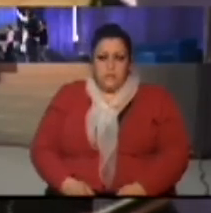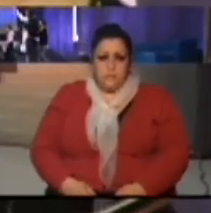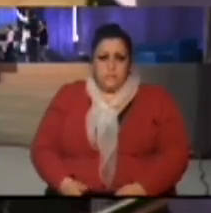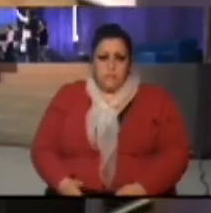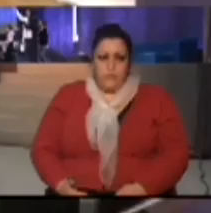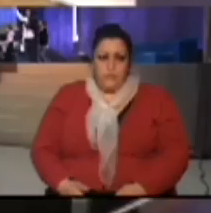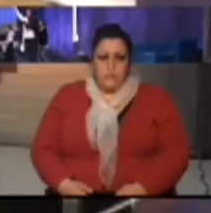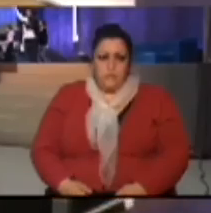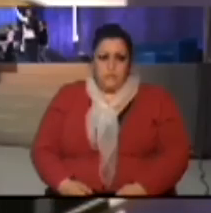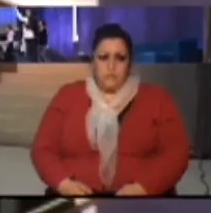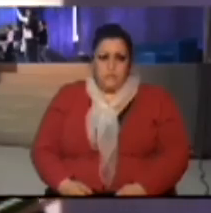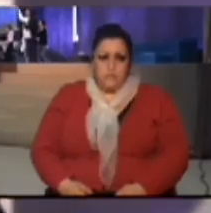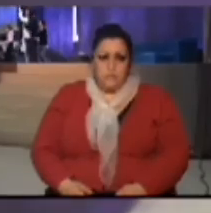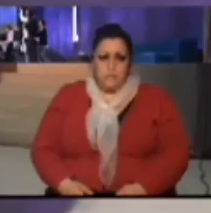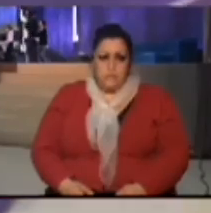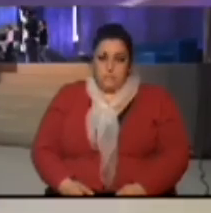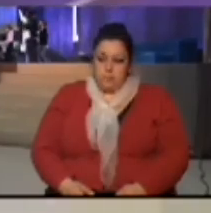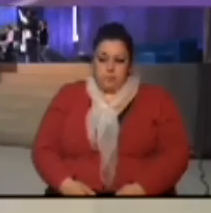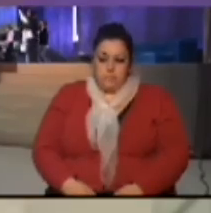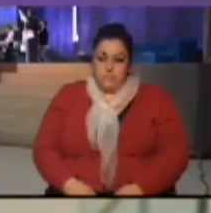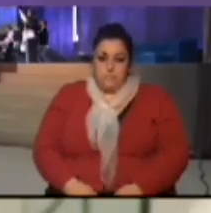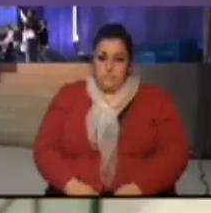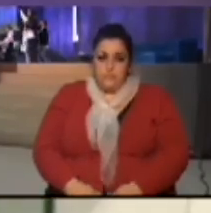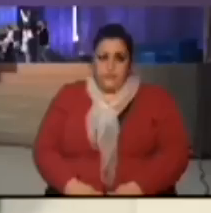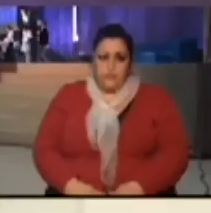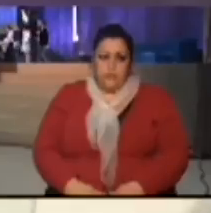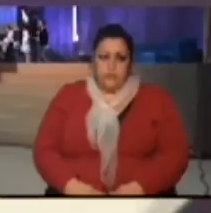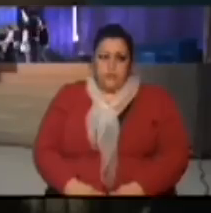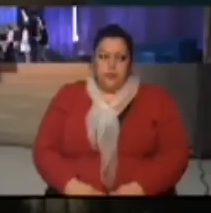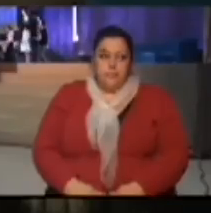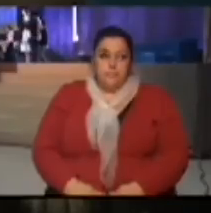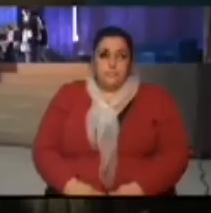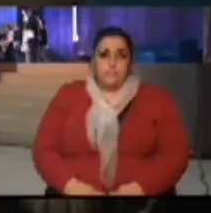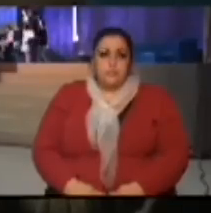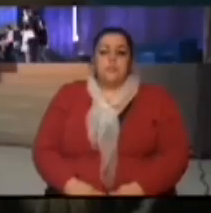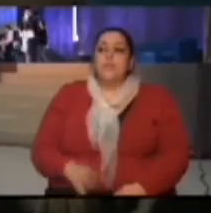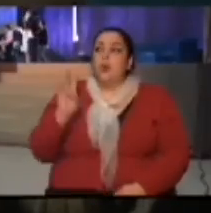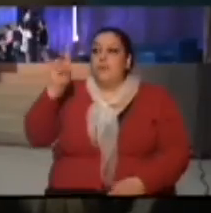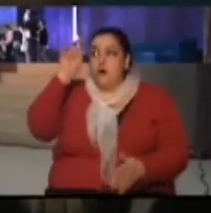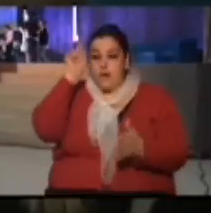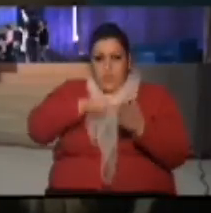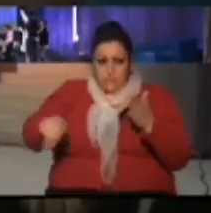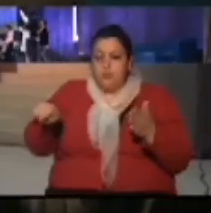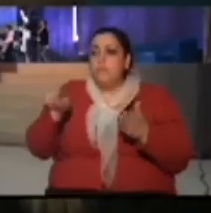Քրիստոսի անունով, և ով որ հավատաց, թո Աստծուն աղաղակի ալելույա,